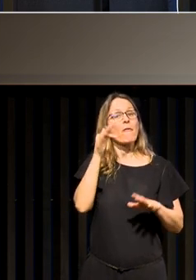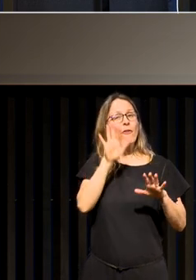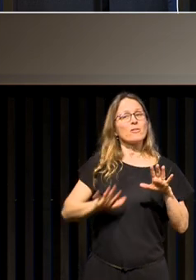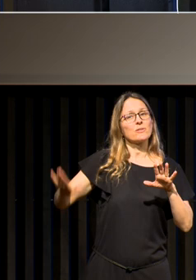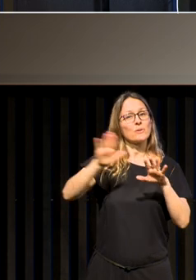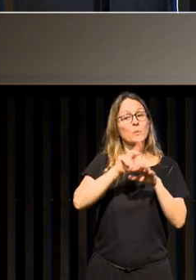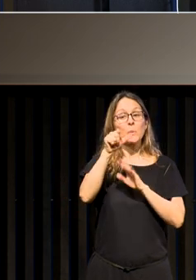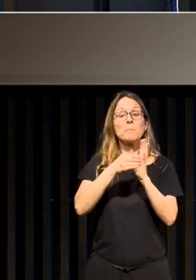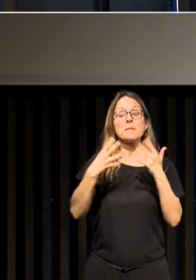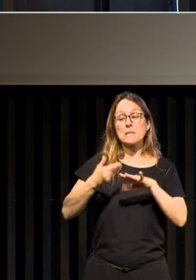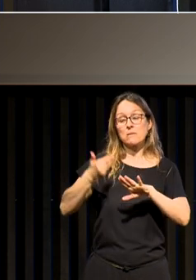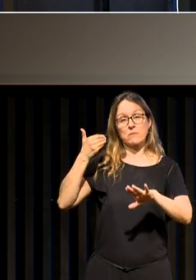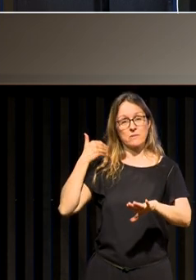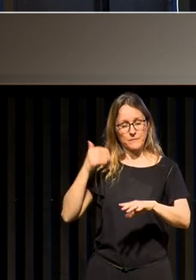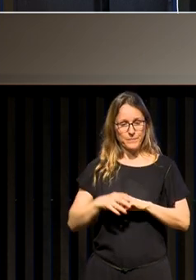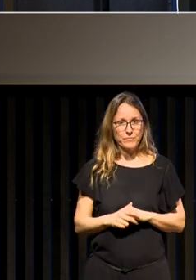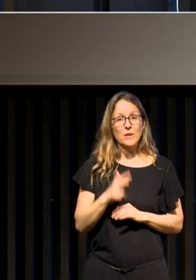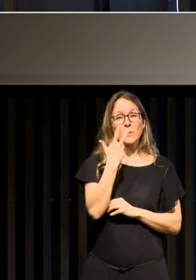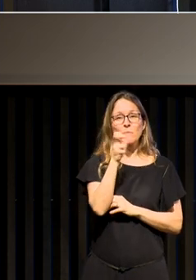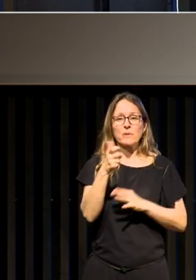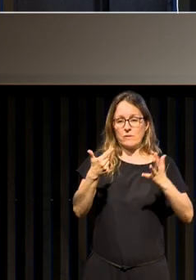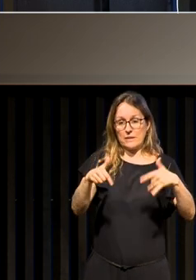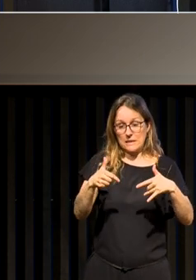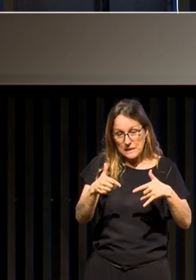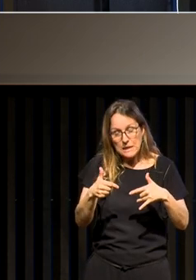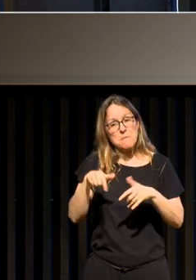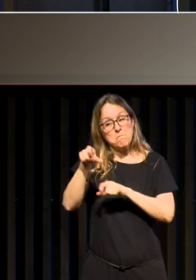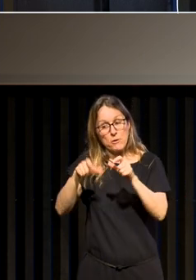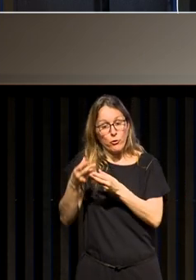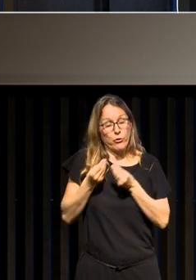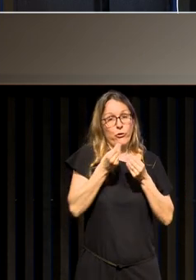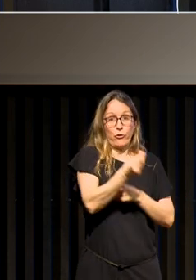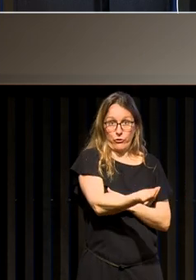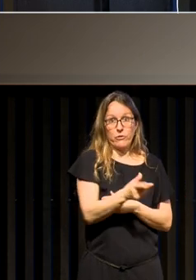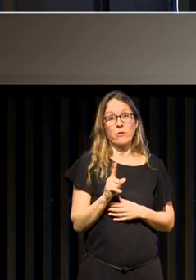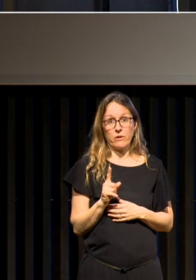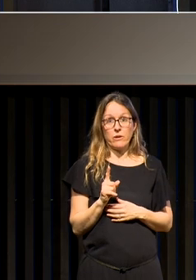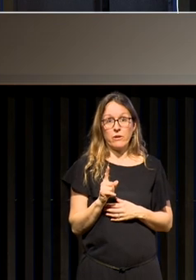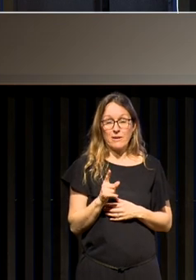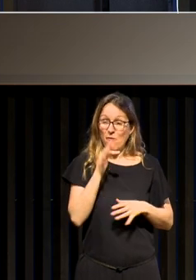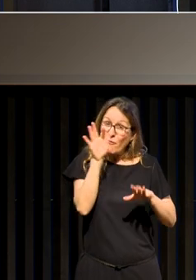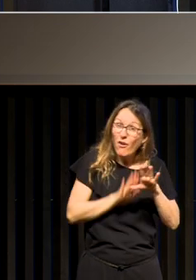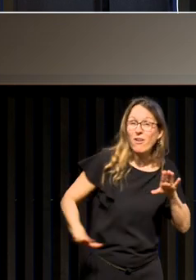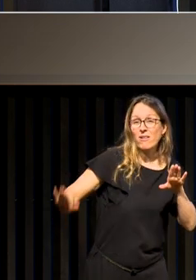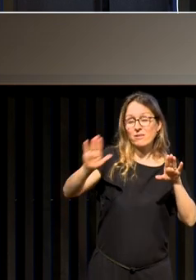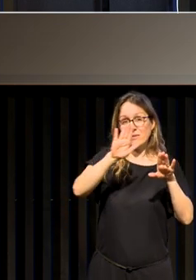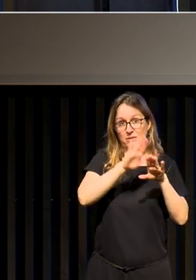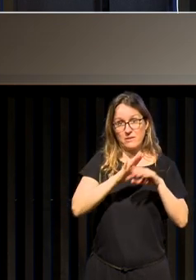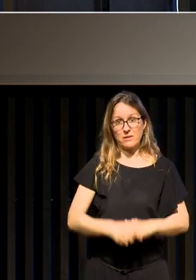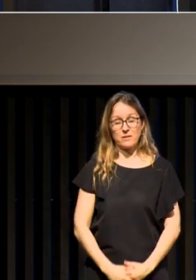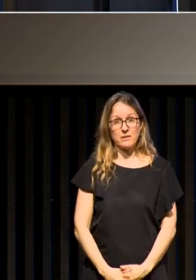en 2019. 317 donneurs ont donné sur tout le territoire